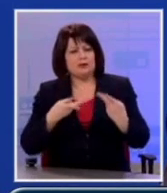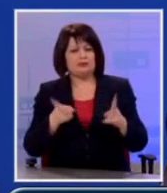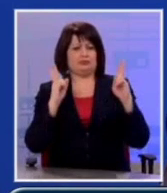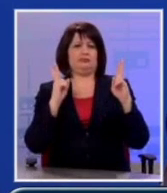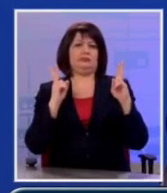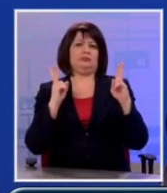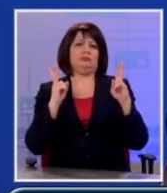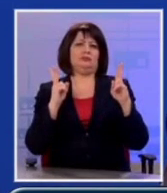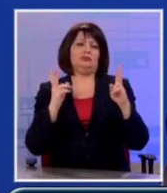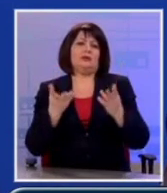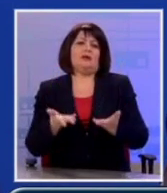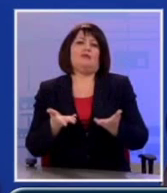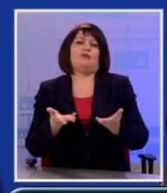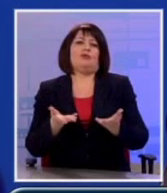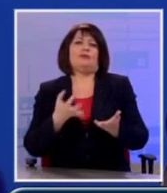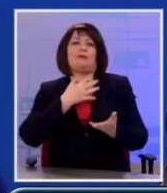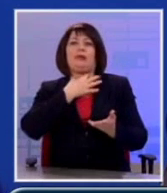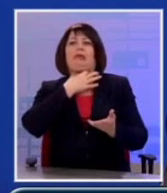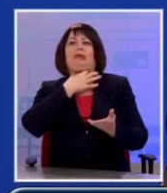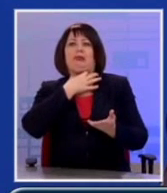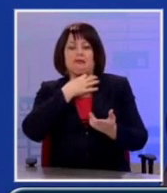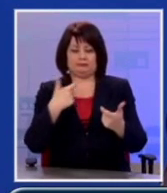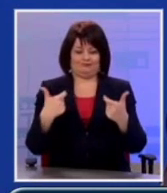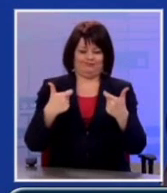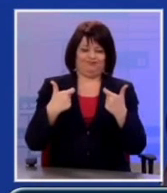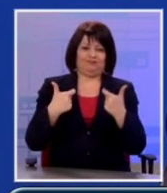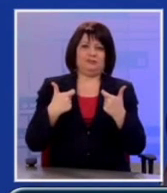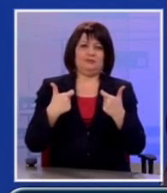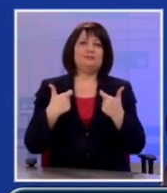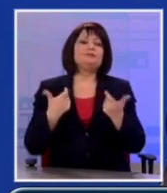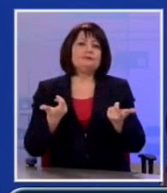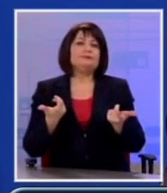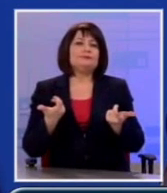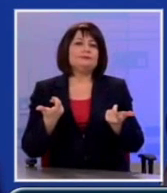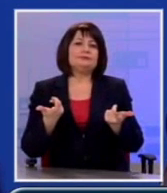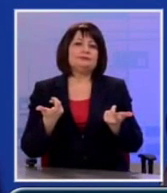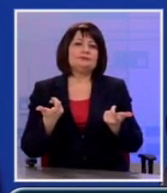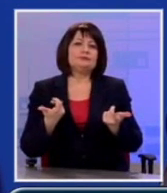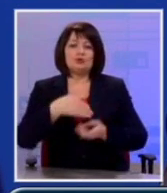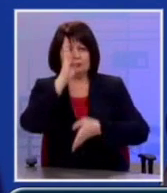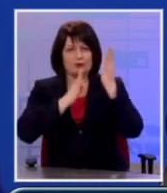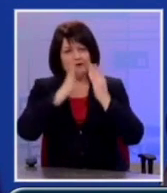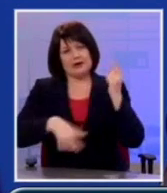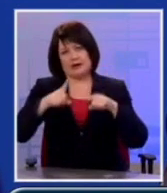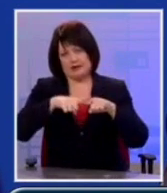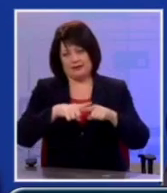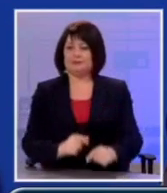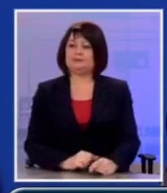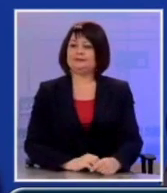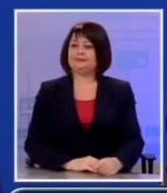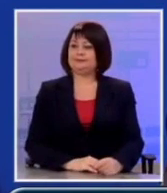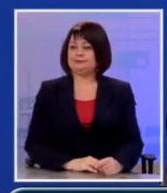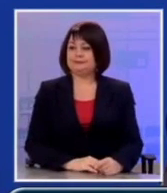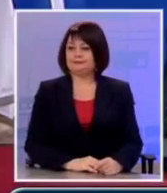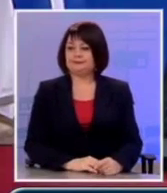απελευθέρωση από αυτή την μέγενη που έχει καταδυναστεύσει τον τόπο.